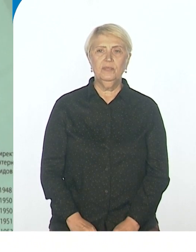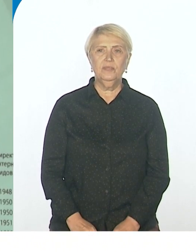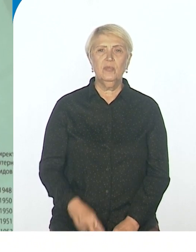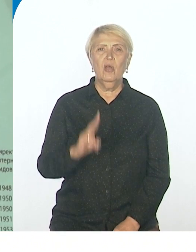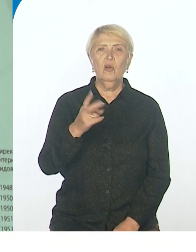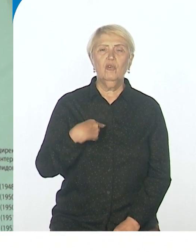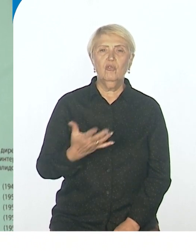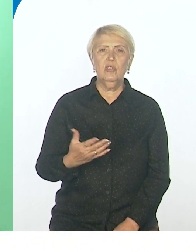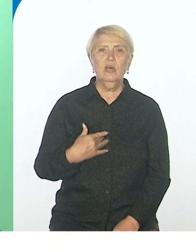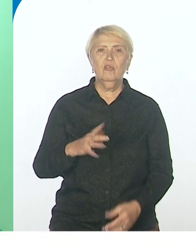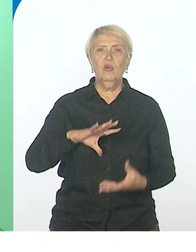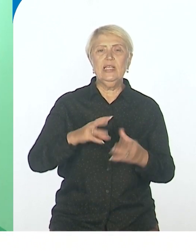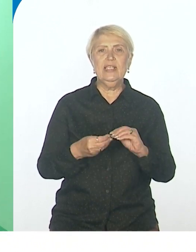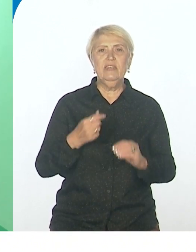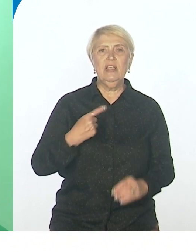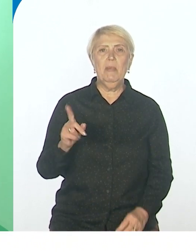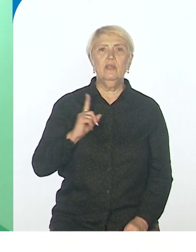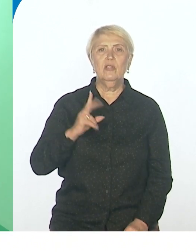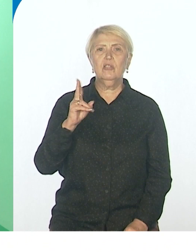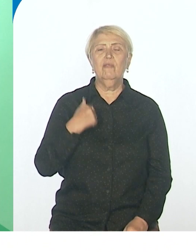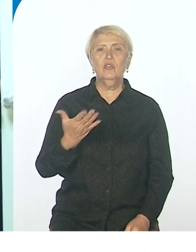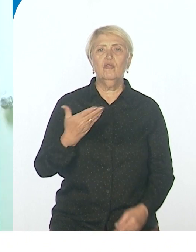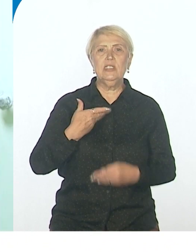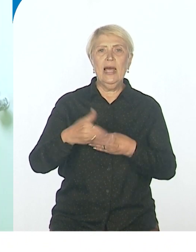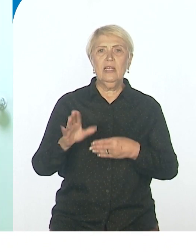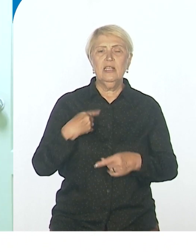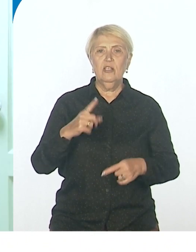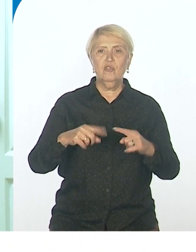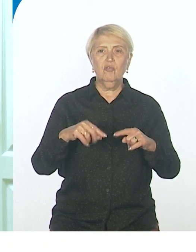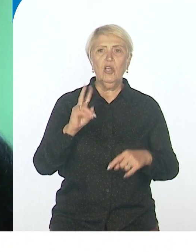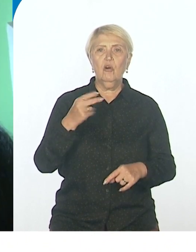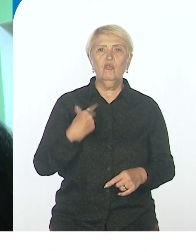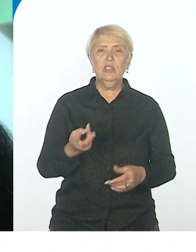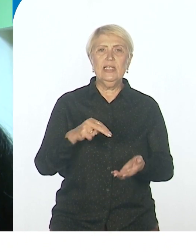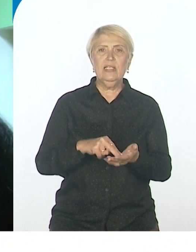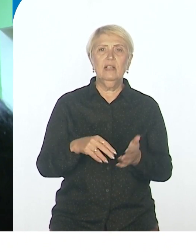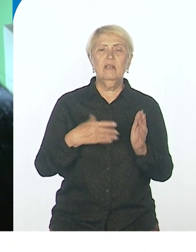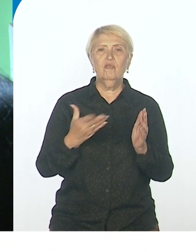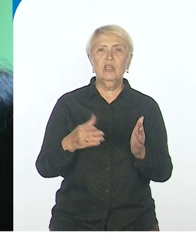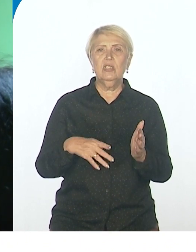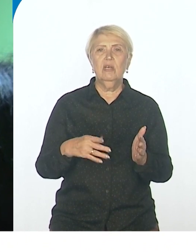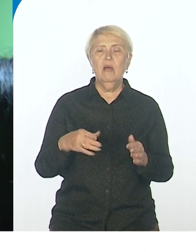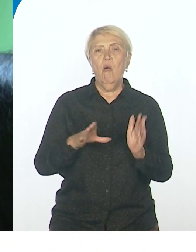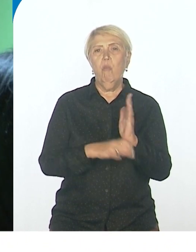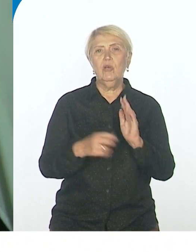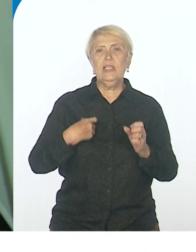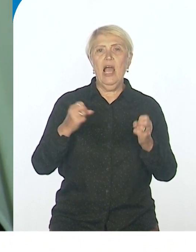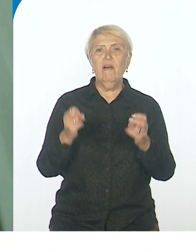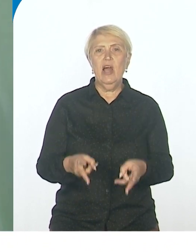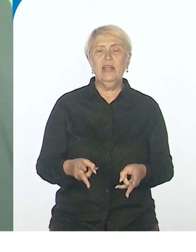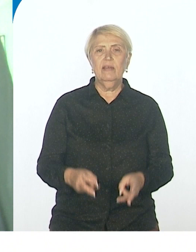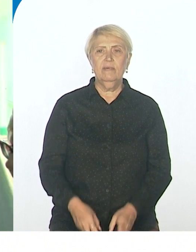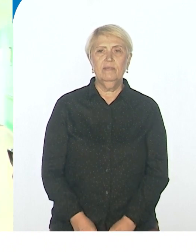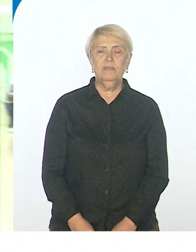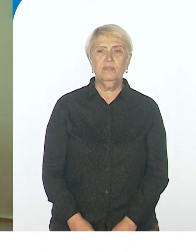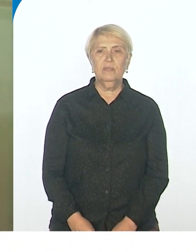Кто-то совсем одинок, от кого-то отказались родственники. А кто-то стал беспомощным после аварии или другой беды. Ну, гости